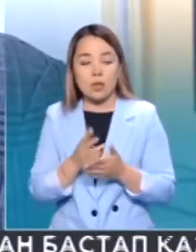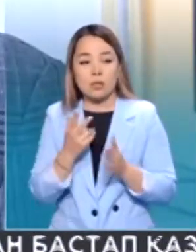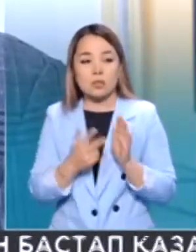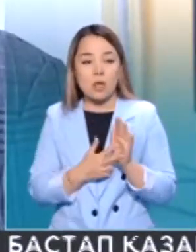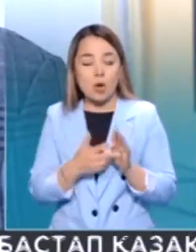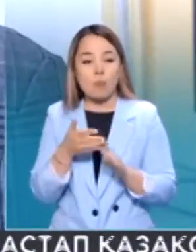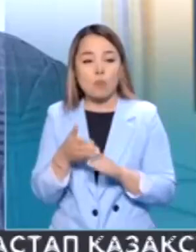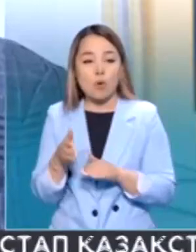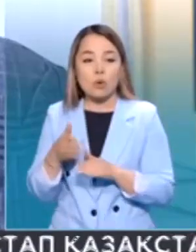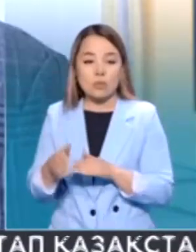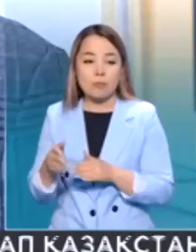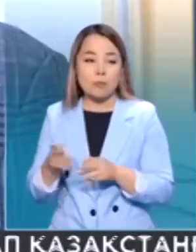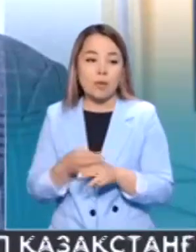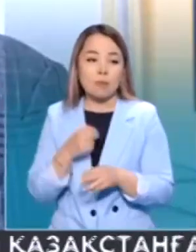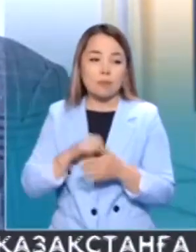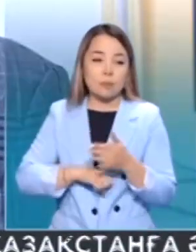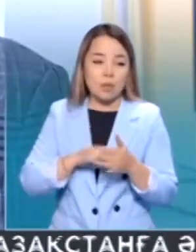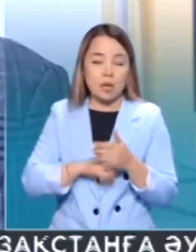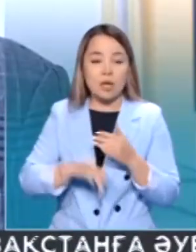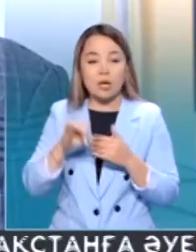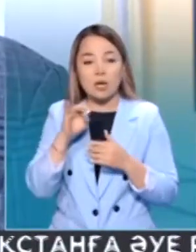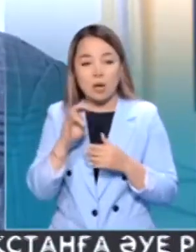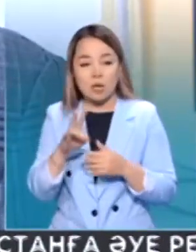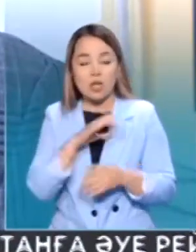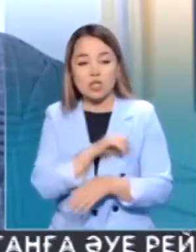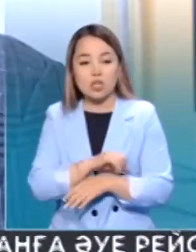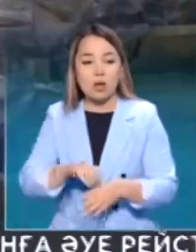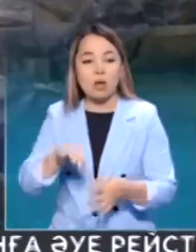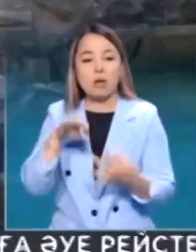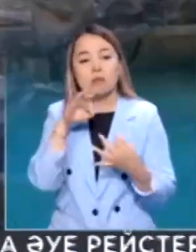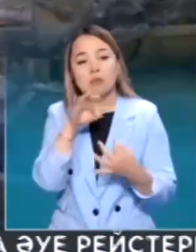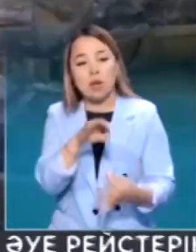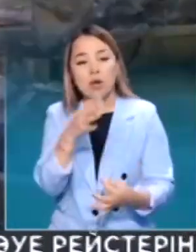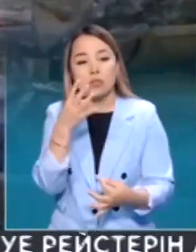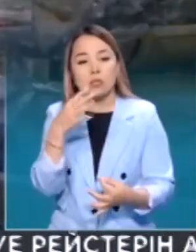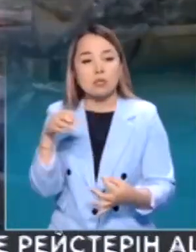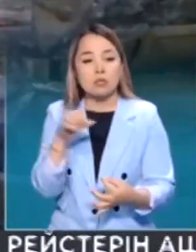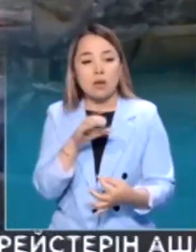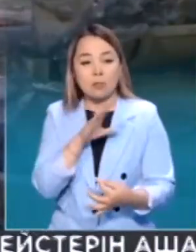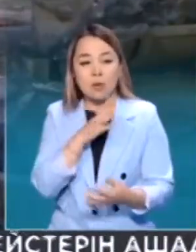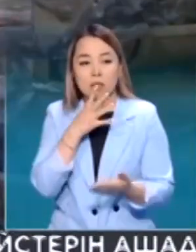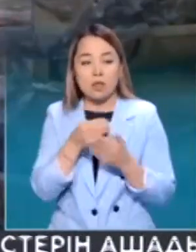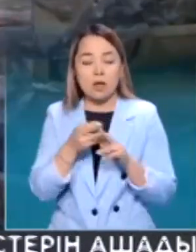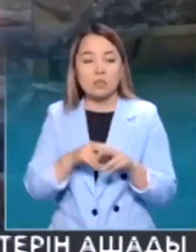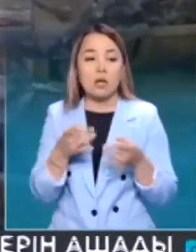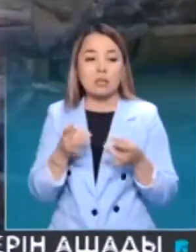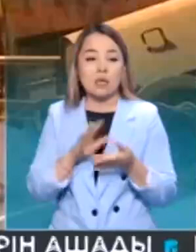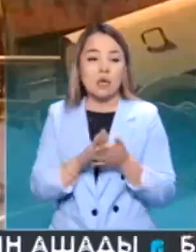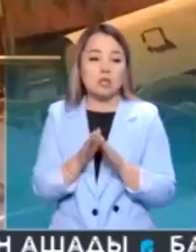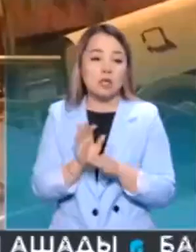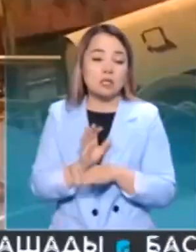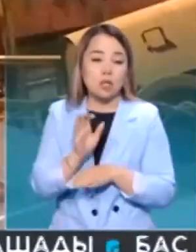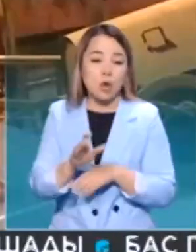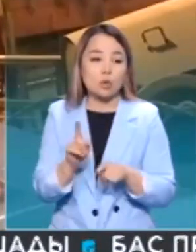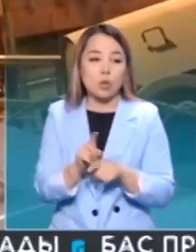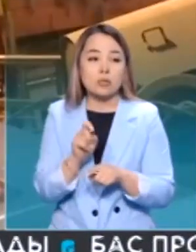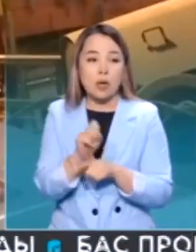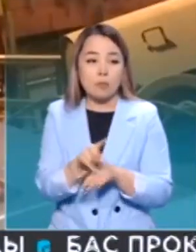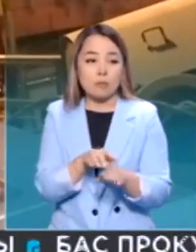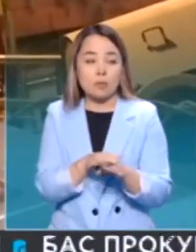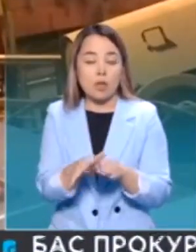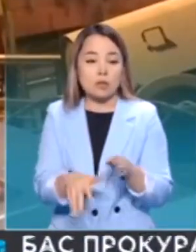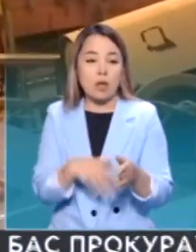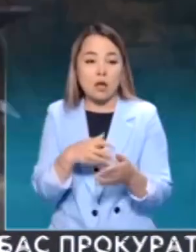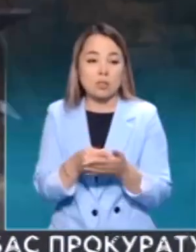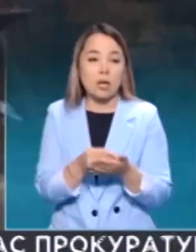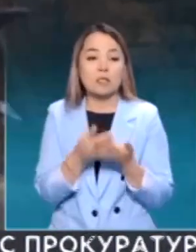көлігіміз еш себепсіз Иран шекарасында 4 апта тұрып қалды. Шикізат жеткізушілер келіскен күннің өзінде тапсырыстың толық құнын алдын ала